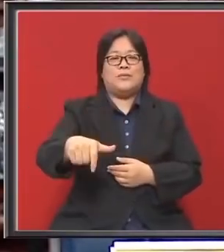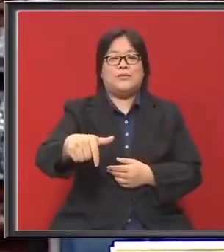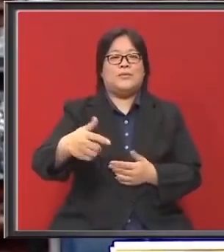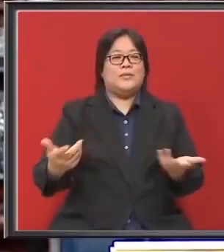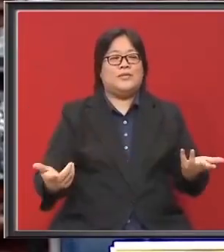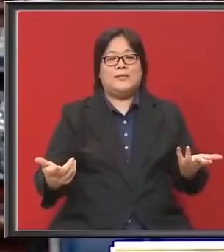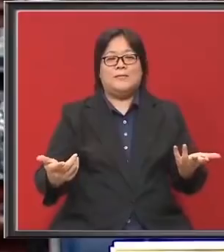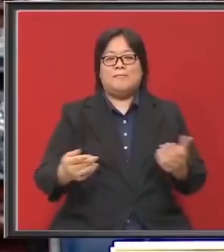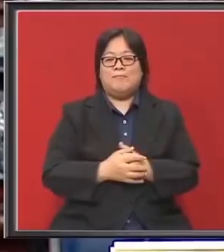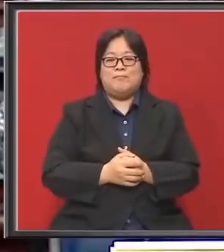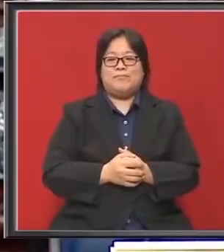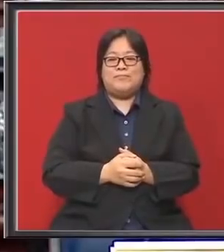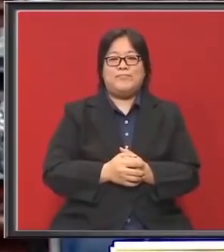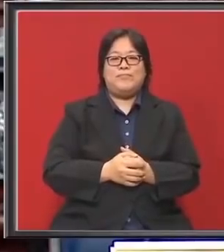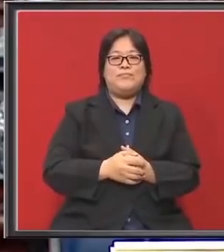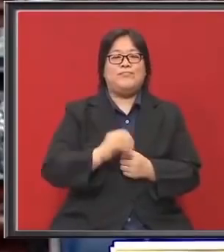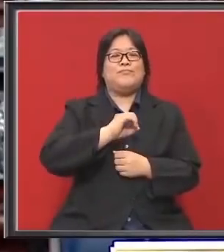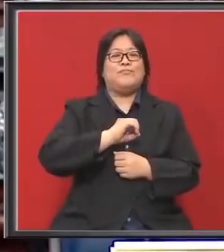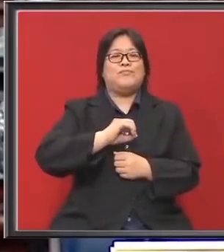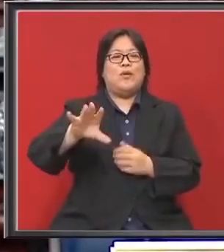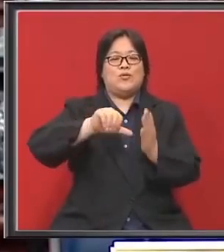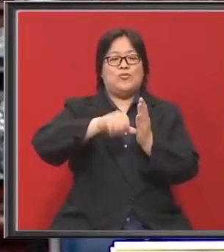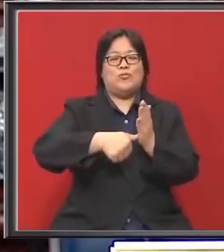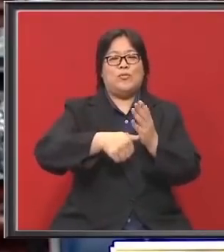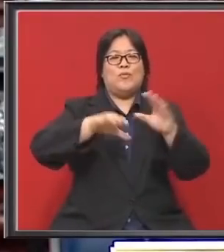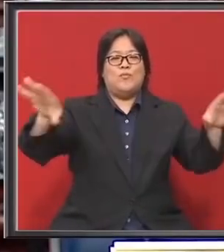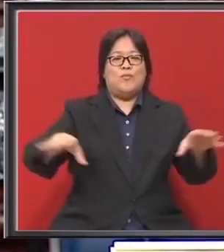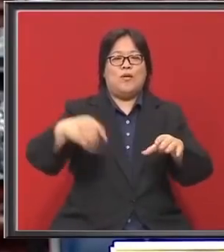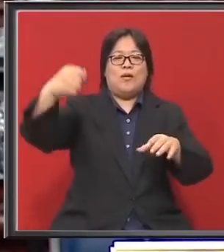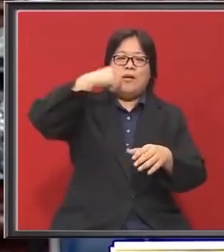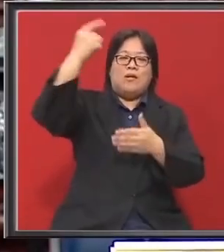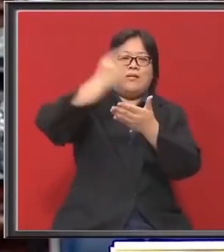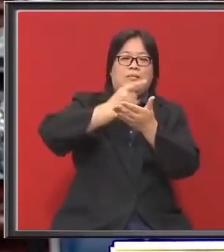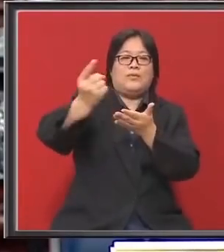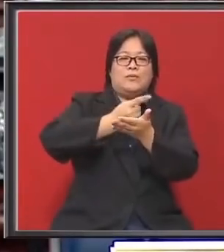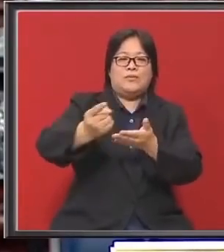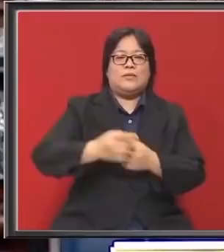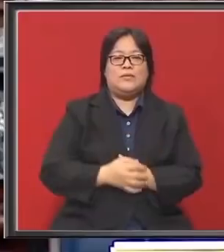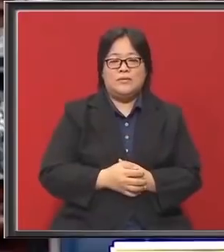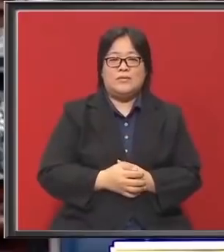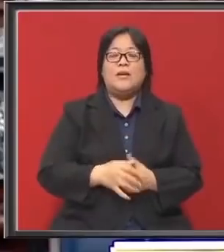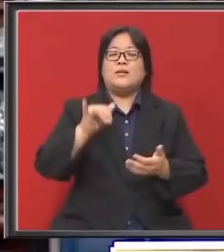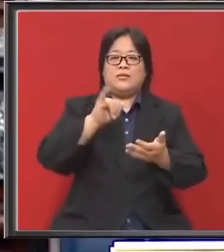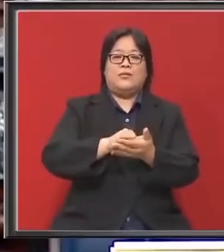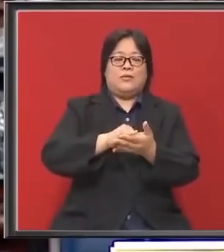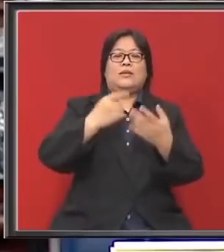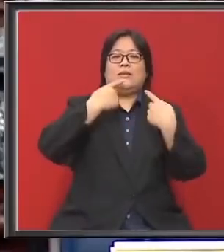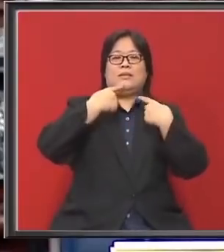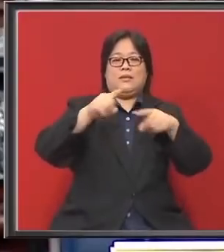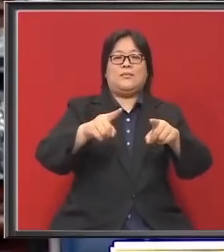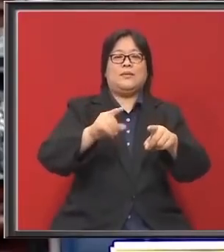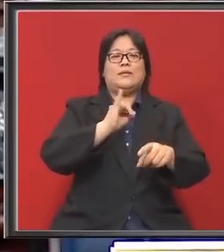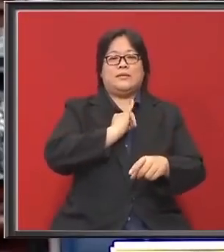perlu kita enak banget uh membatasi resources untuk menjalankan swap seminggu sekali Itu jawaban yang saya